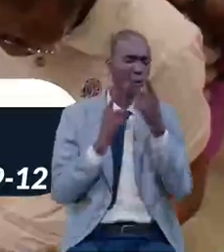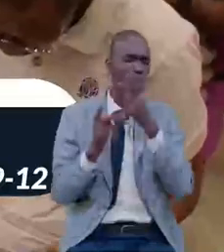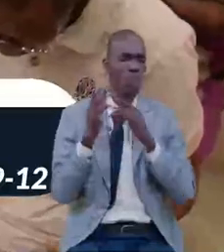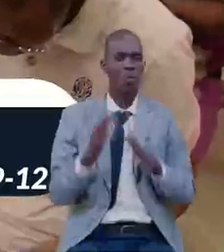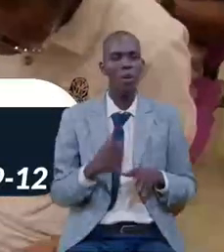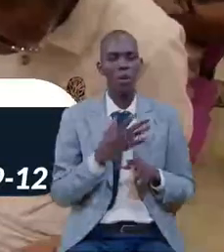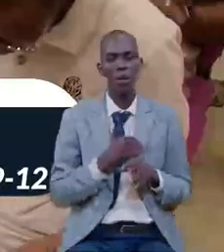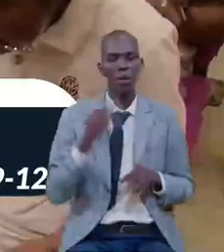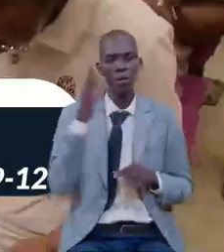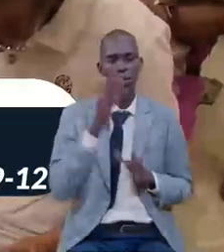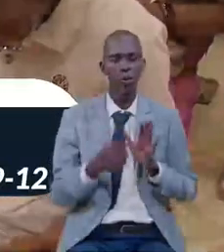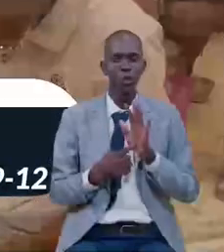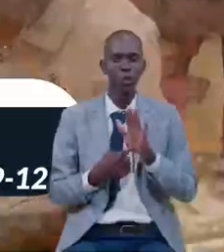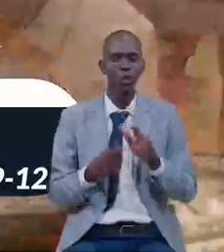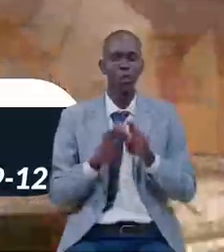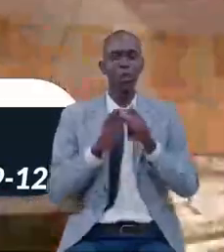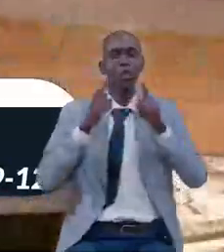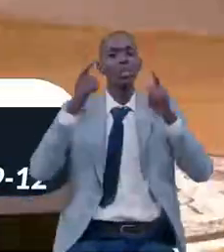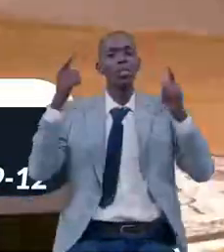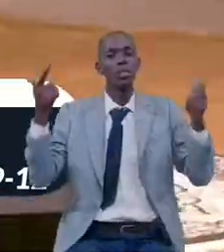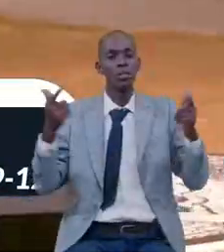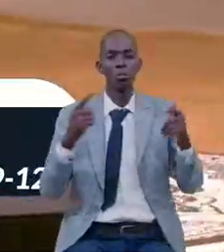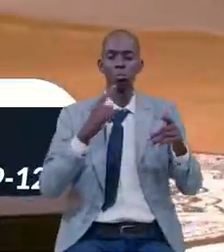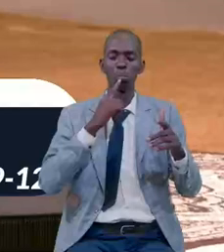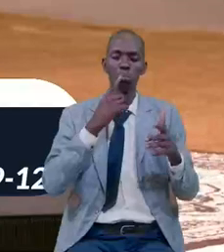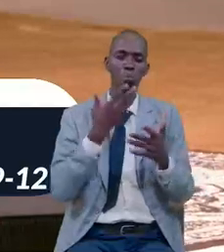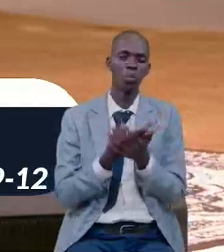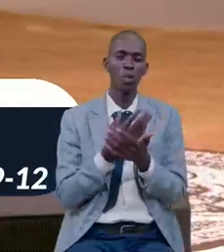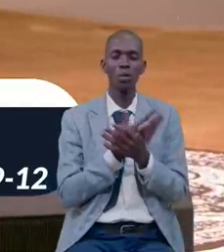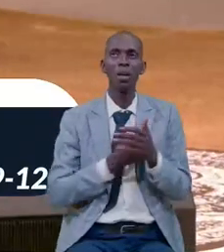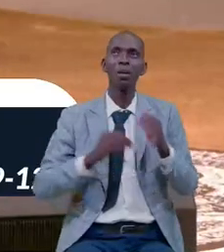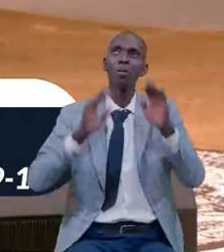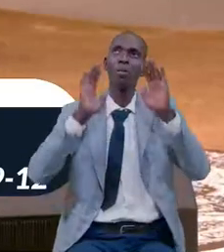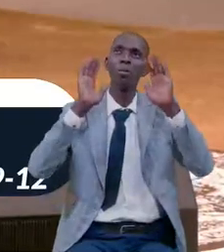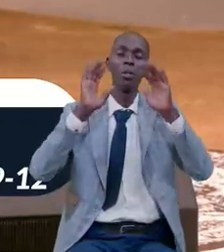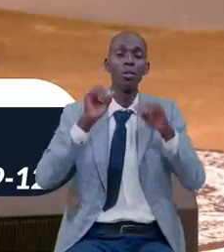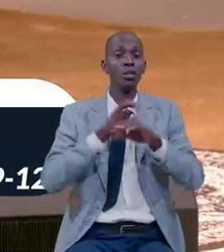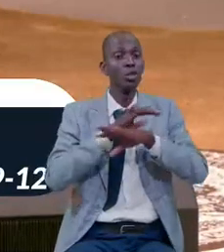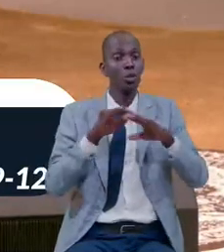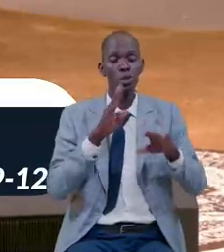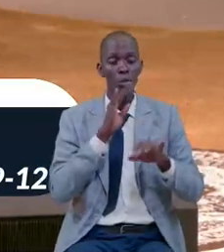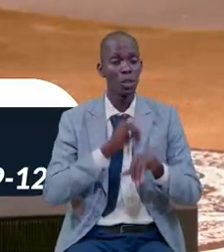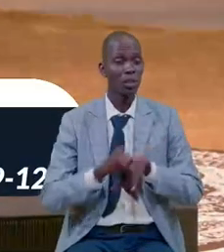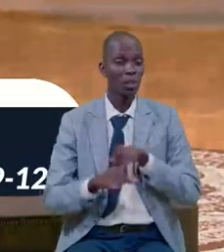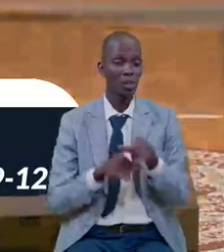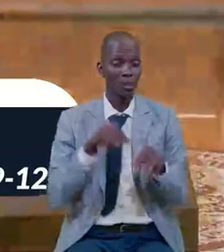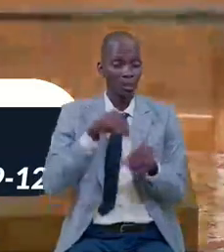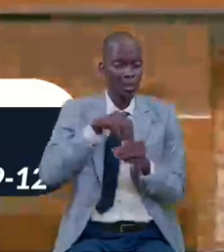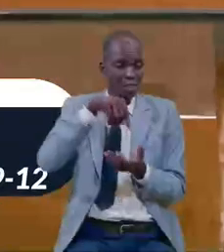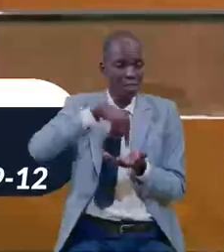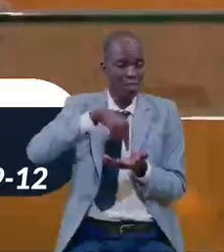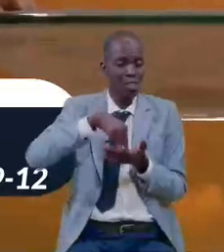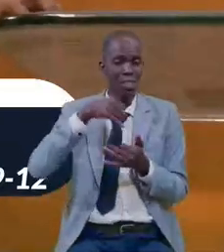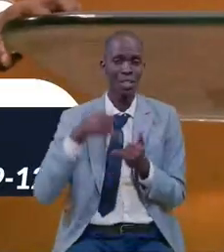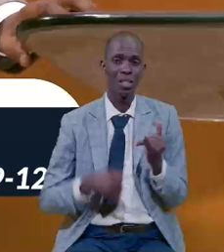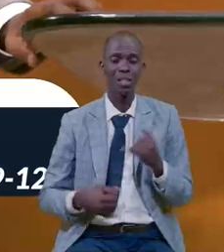grands prodiges et des miracles. Ne soyez pas séduits dans ces derniers jours. Il y